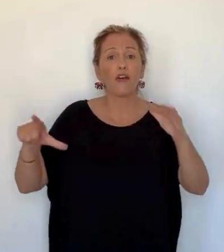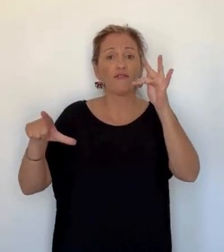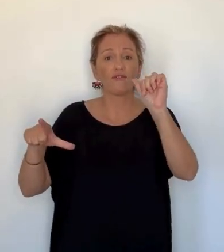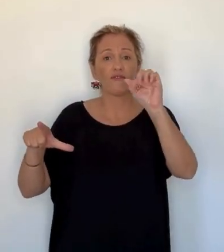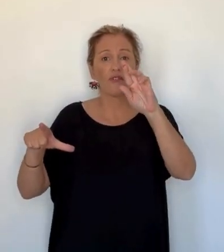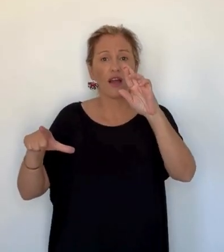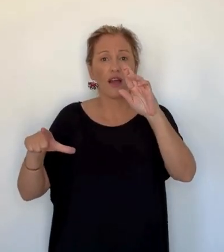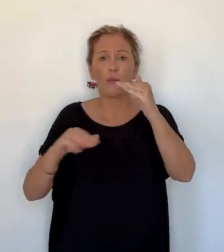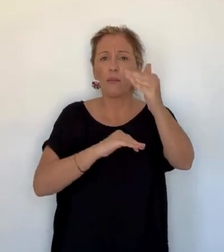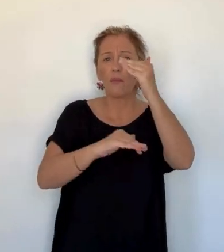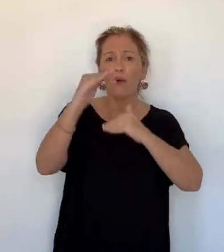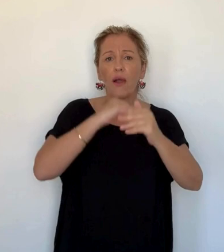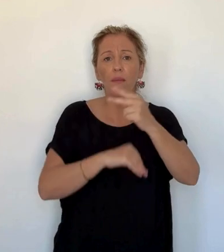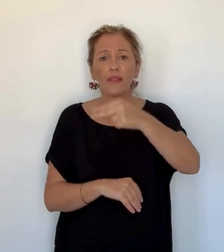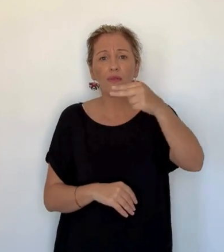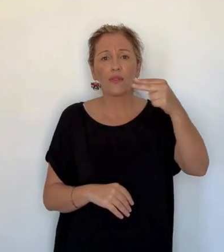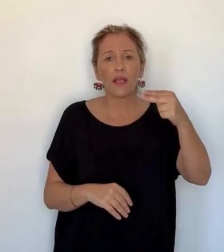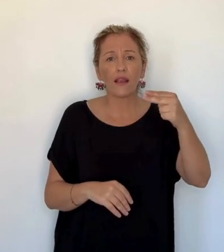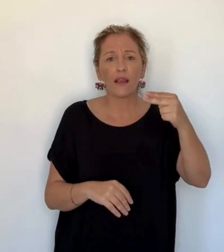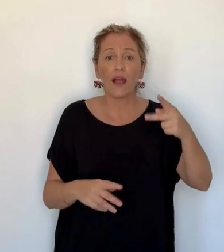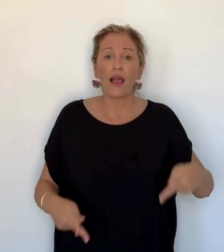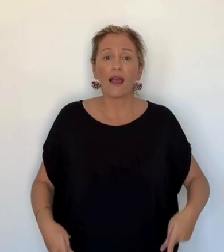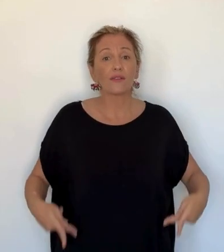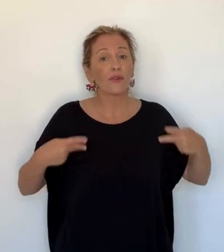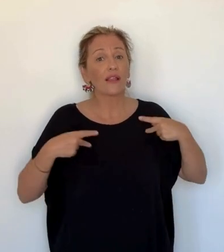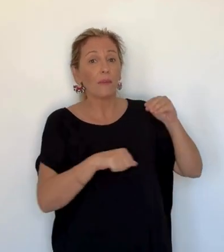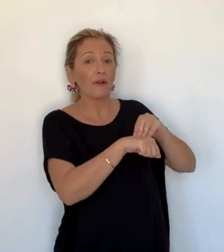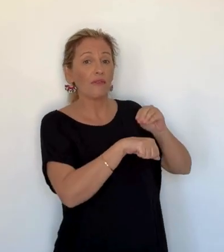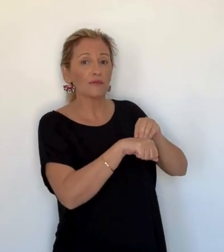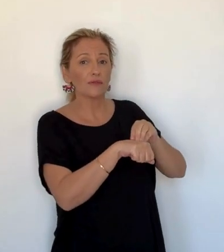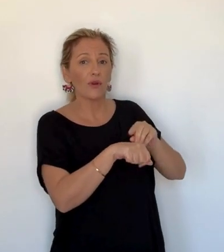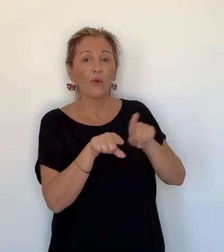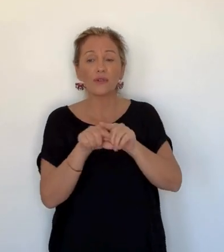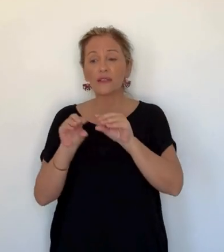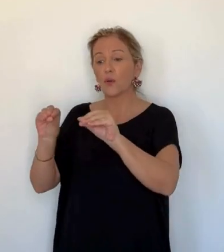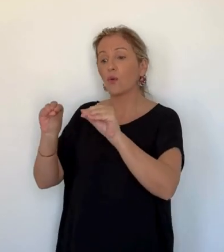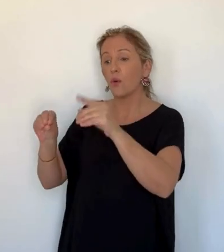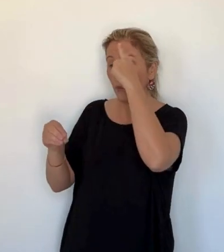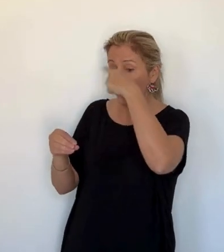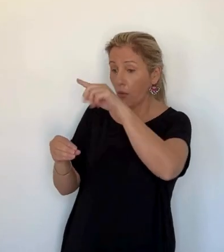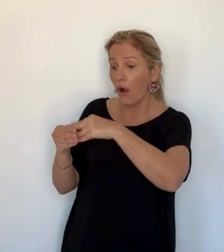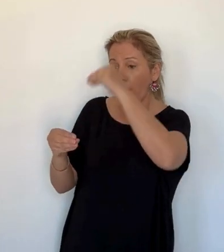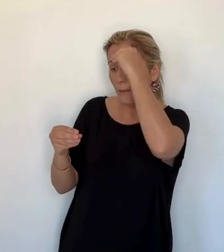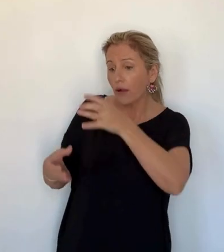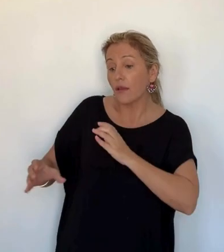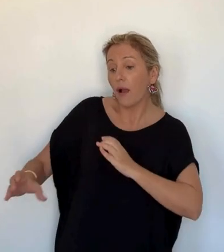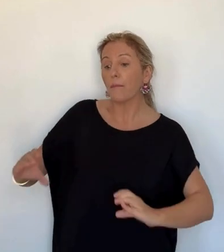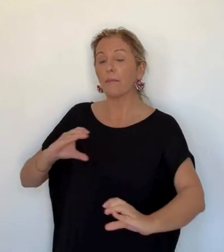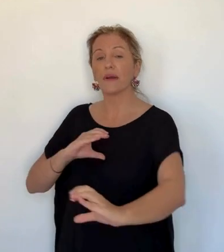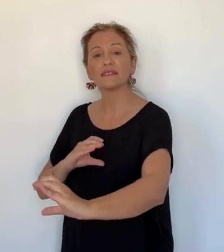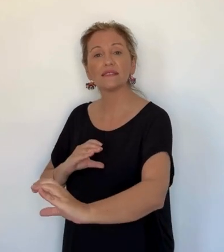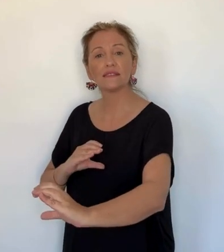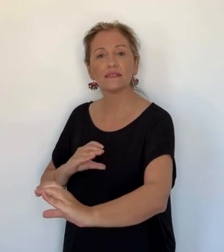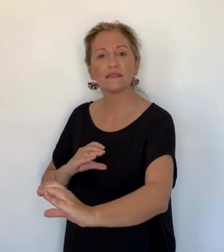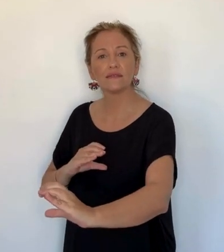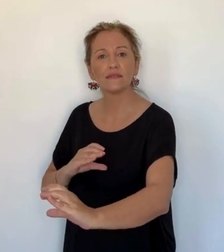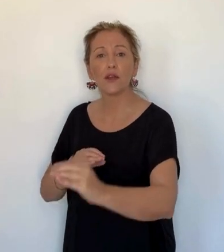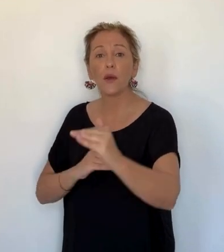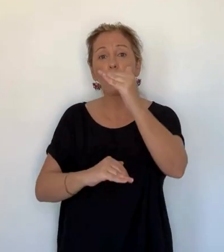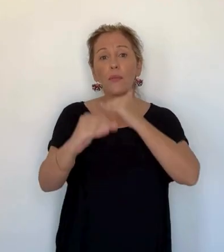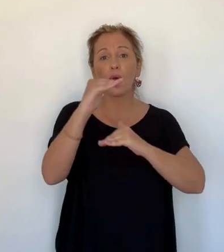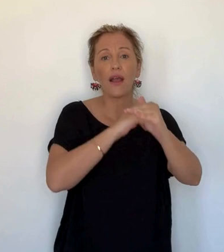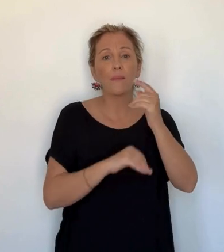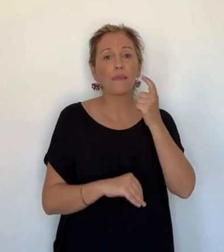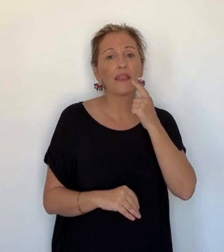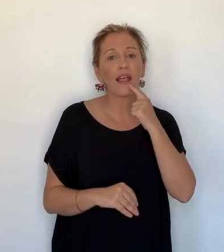les établissements insulaires sont membres du dispositif phare, un plan d'action national qui repose notamment sur des ateliers de